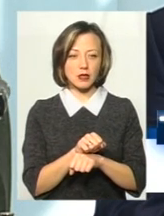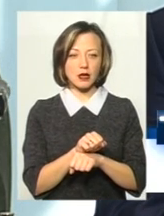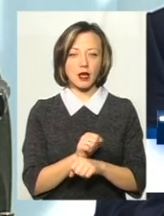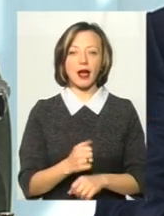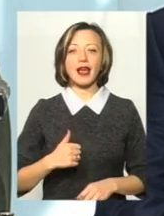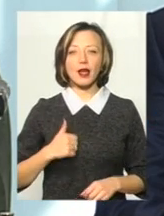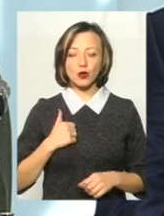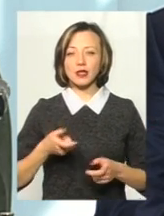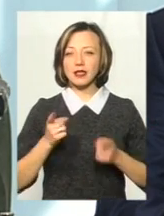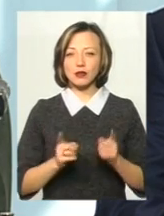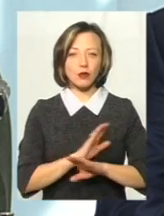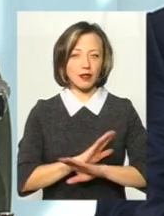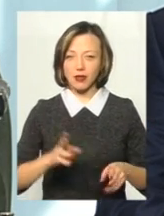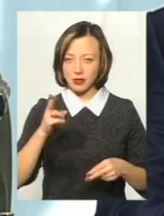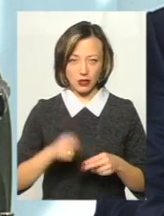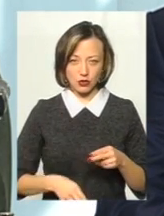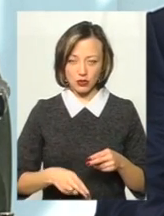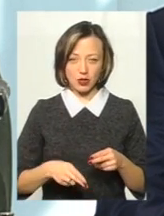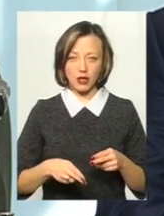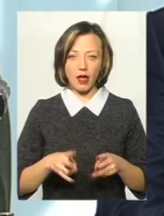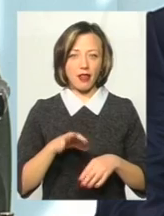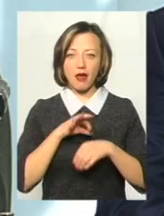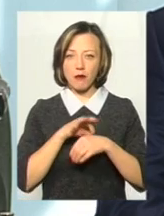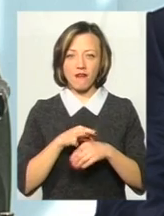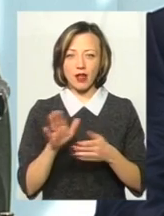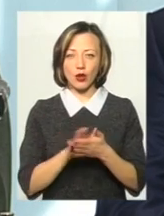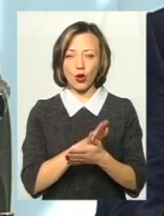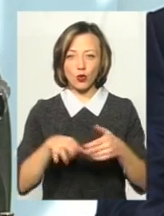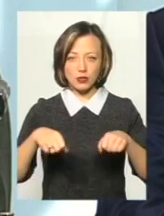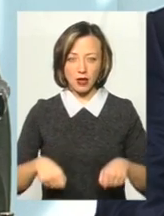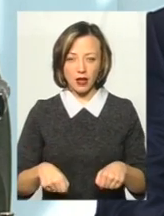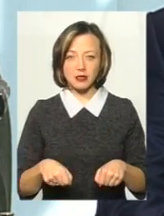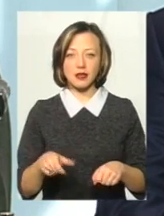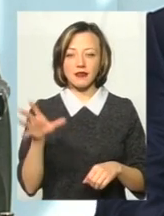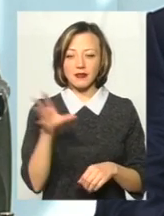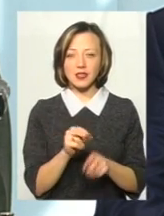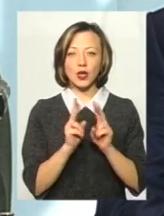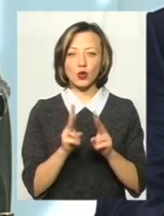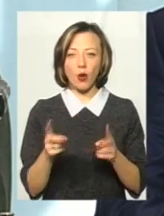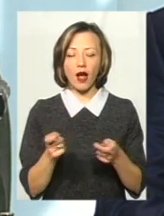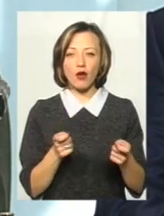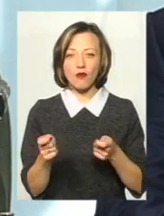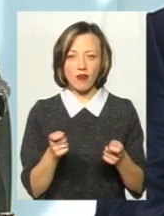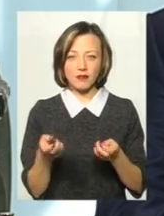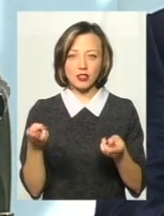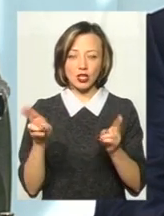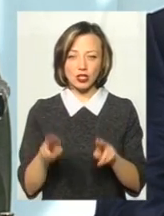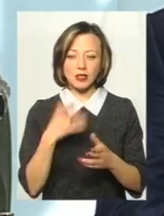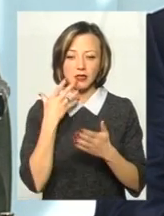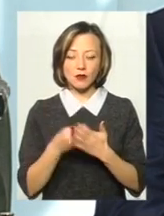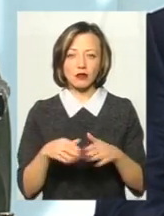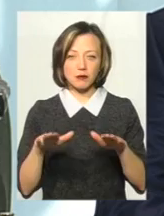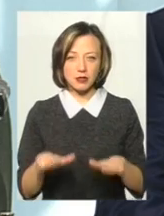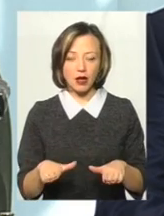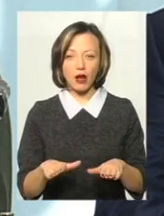революція гідності дійсно не закінчилася. Тому що не проведена люстрація. По великому рахунку, ті всі, хто керував, залишилися на своїх